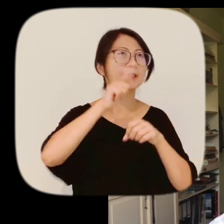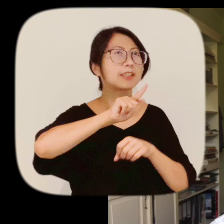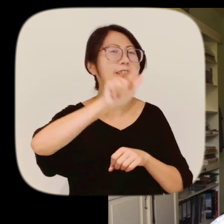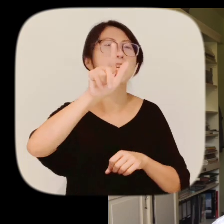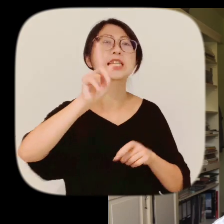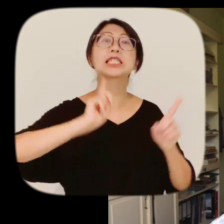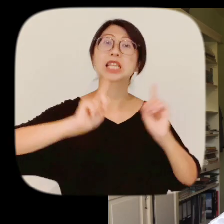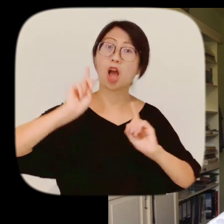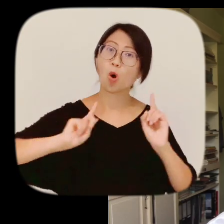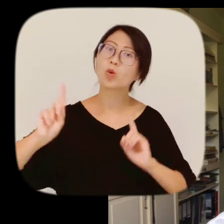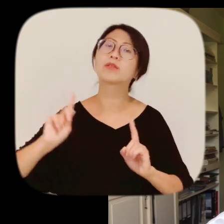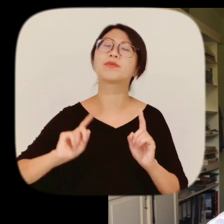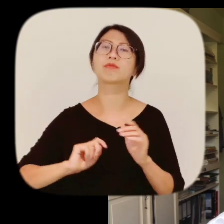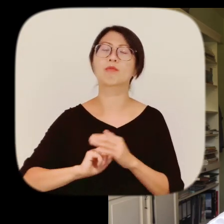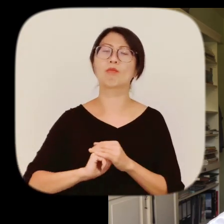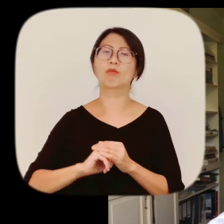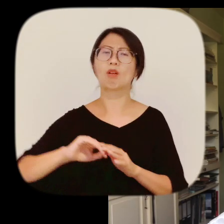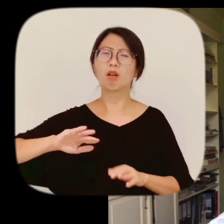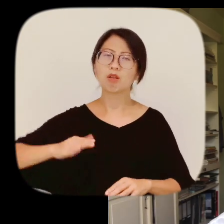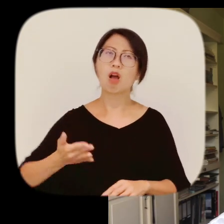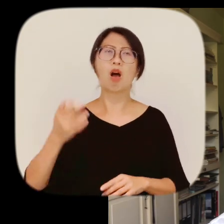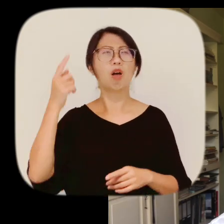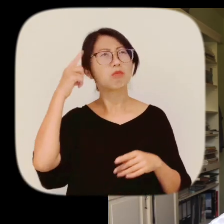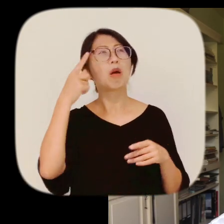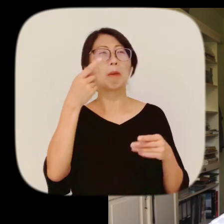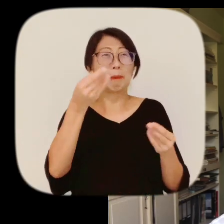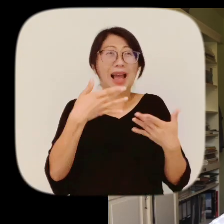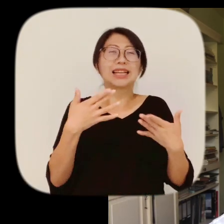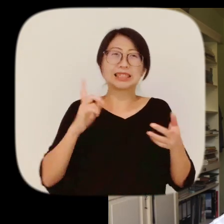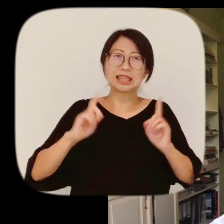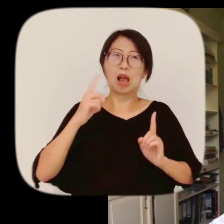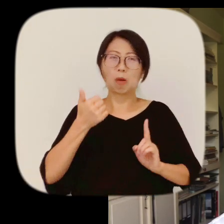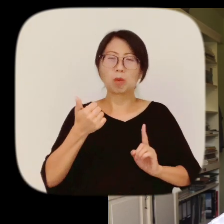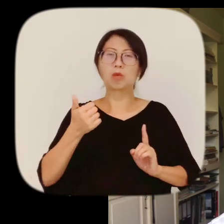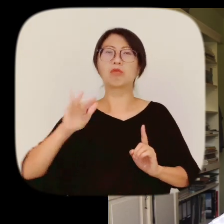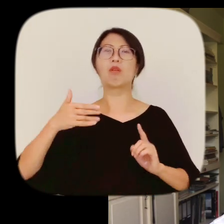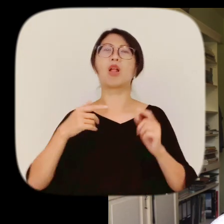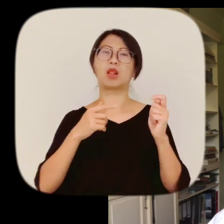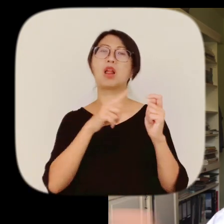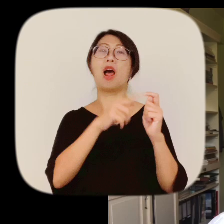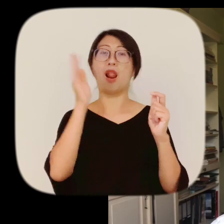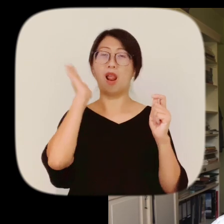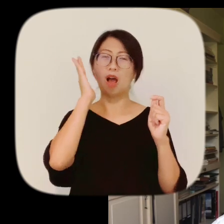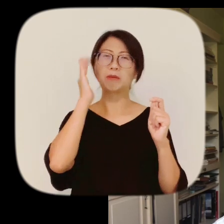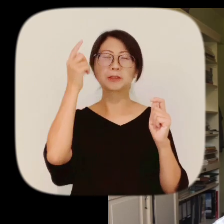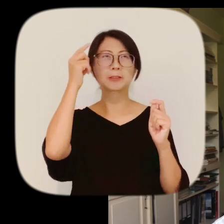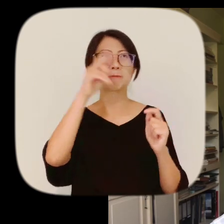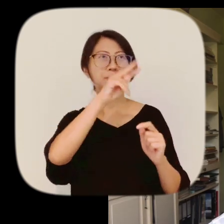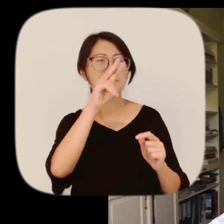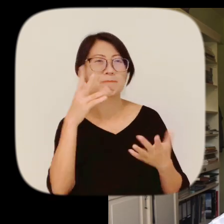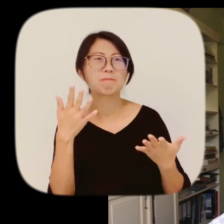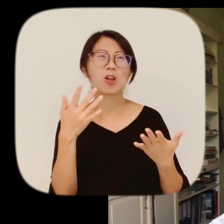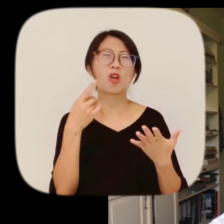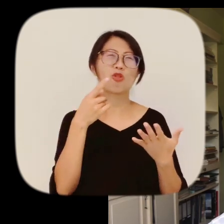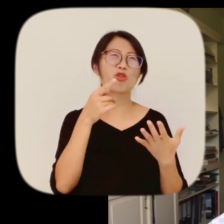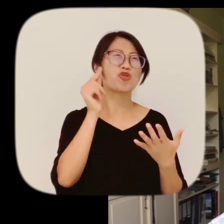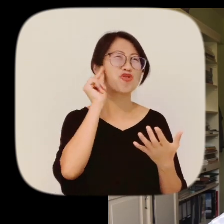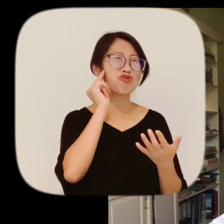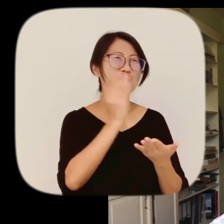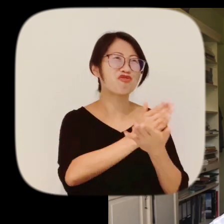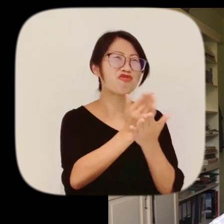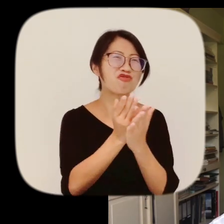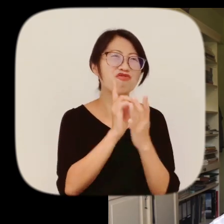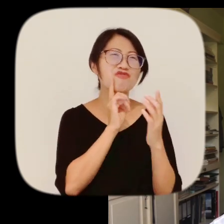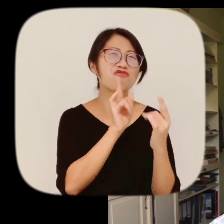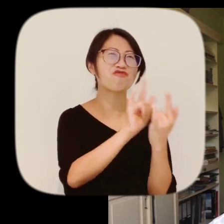但是去到其他外面的国家呢应该又有自由呢Thomas仍然继续去那个就是多知多哉的